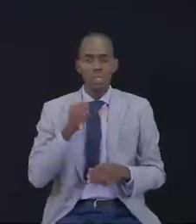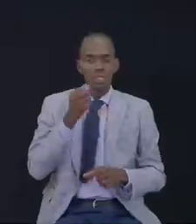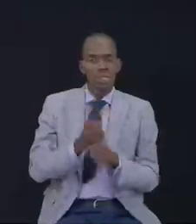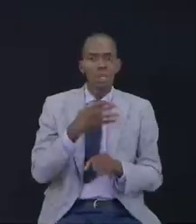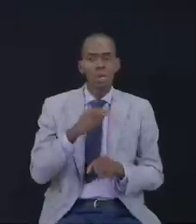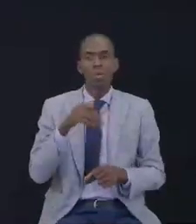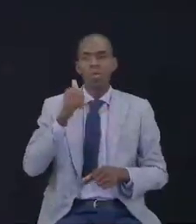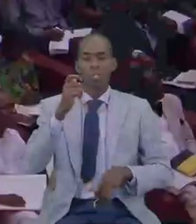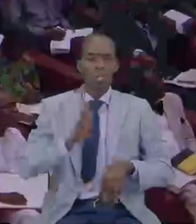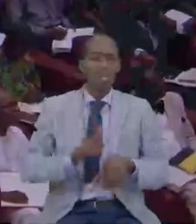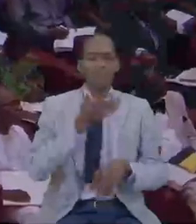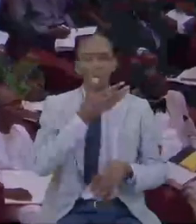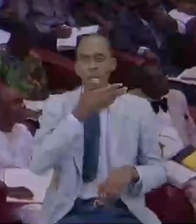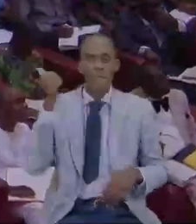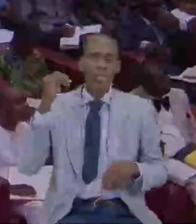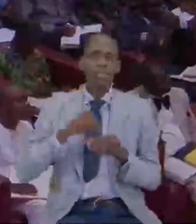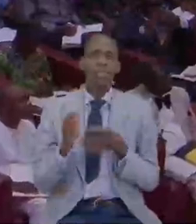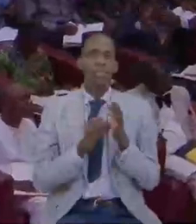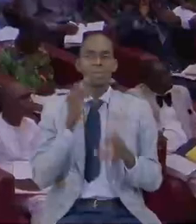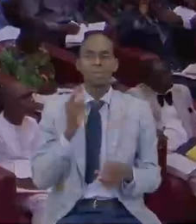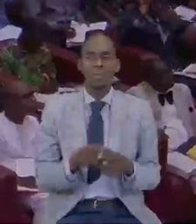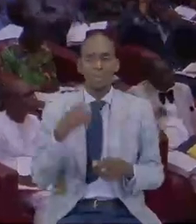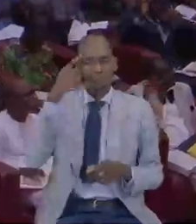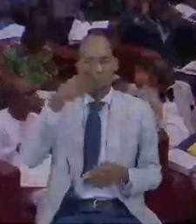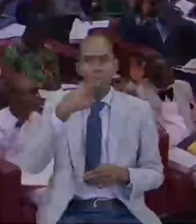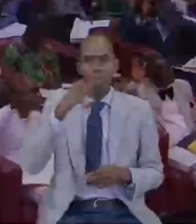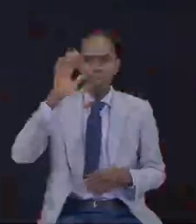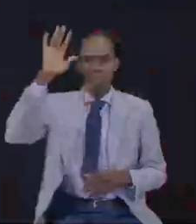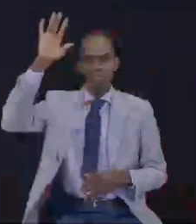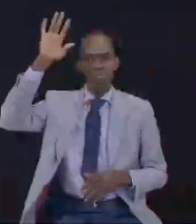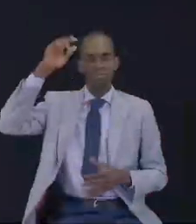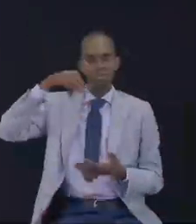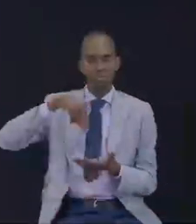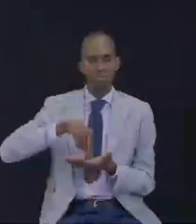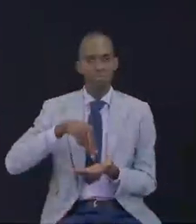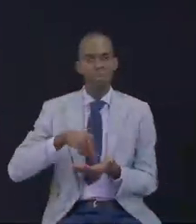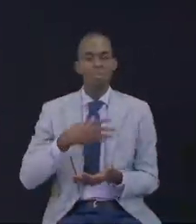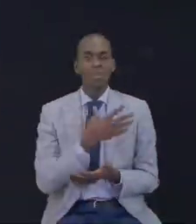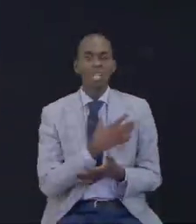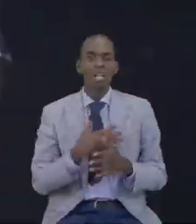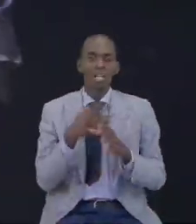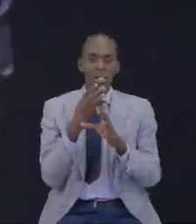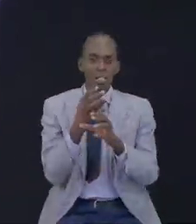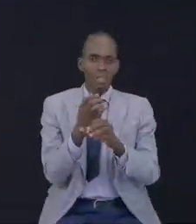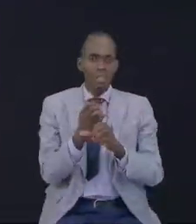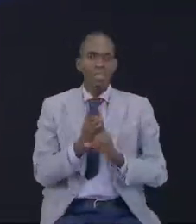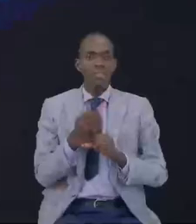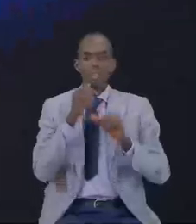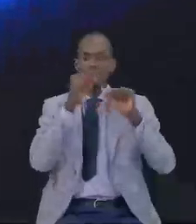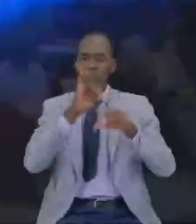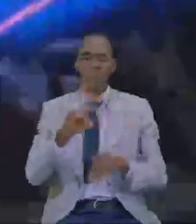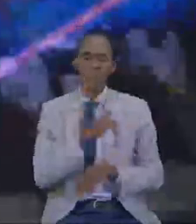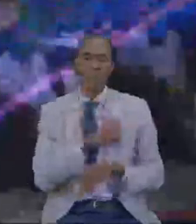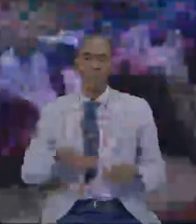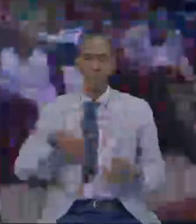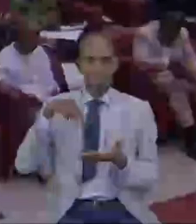10 fois supérieurs. Où es-tu? Lève-toi et reçois la bénédiction du Seigneur. Lève-toi et dis au Seigneur,